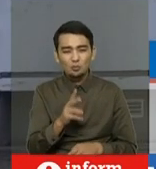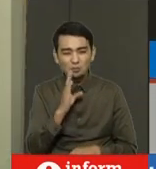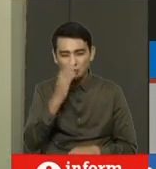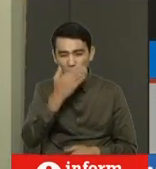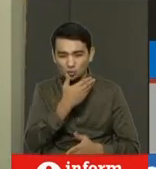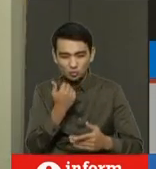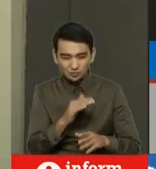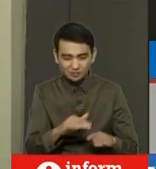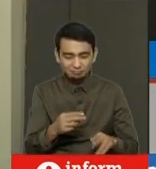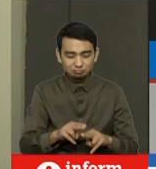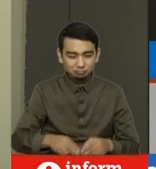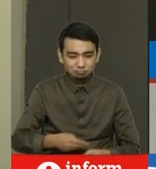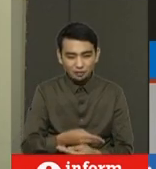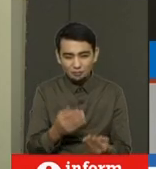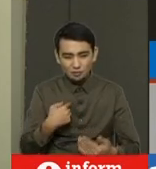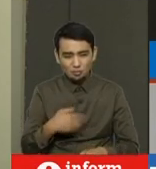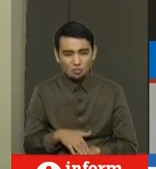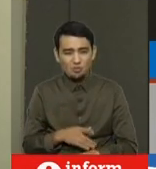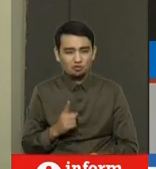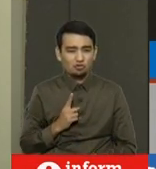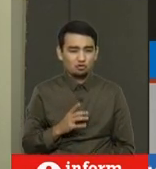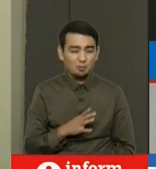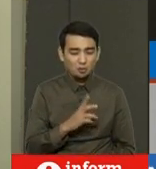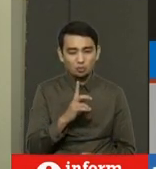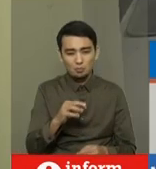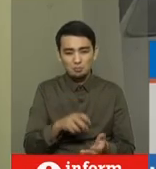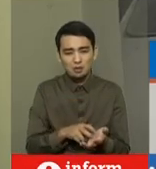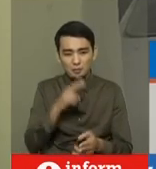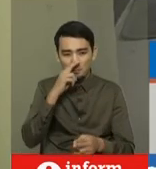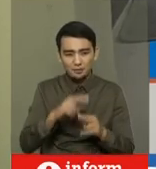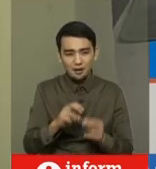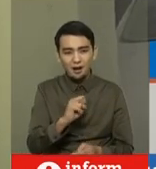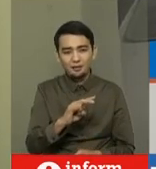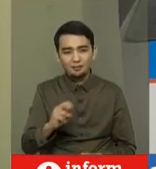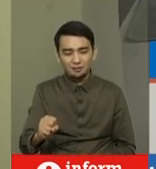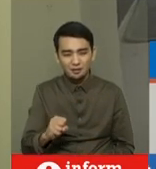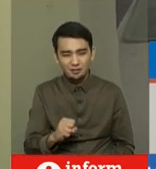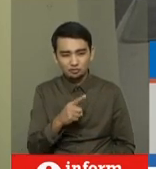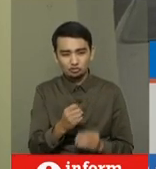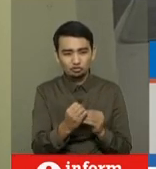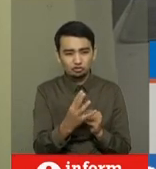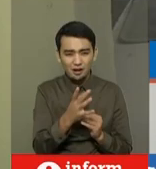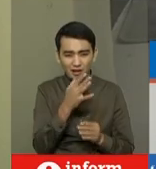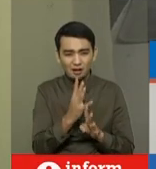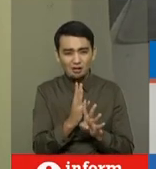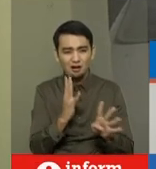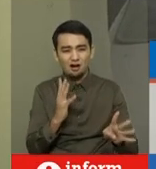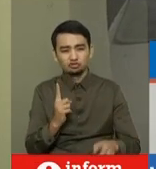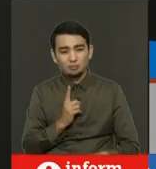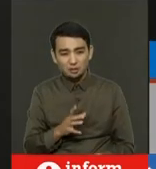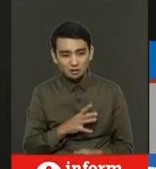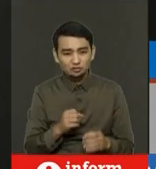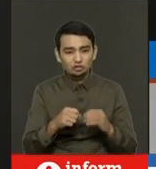камеру. Уж слишком долго они ждали эту жилплощадь и боятся ее потерять. Решилась только Анна Романовская. 14 лет она стояла в очереди и 6